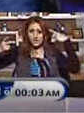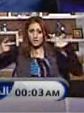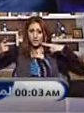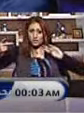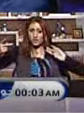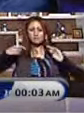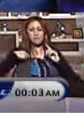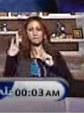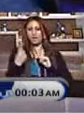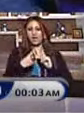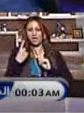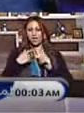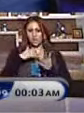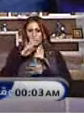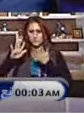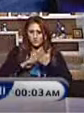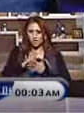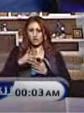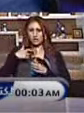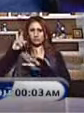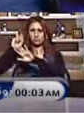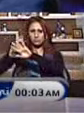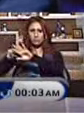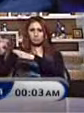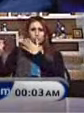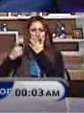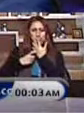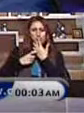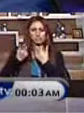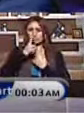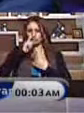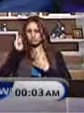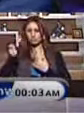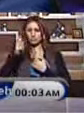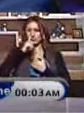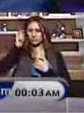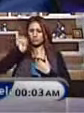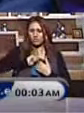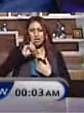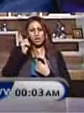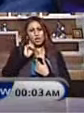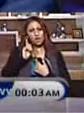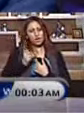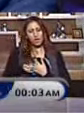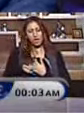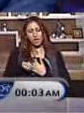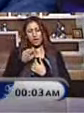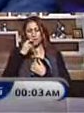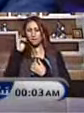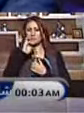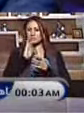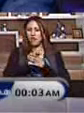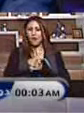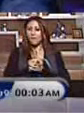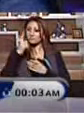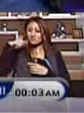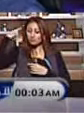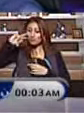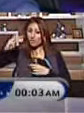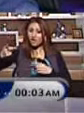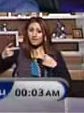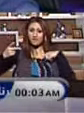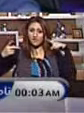ابدا لان نغتاب بعض و ننتهك اعراض بعض ونتكلم على الاخر ونصغر من موا لان ال